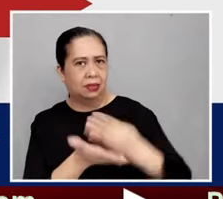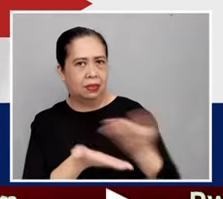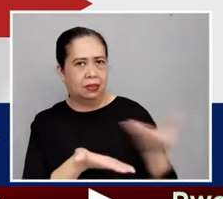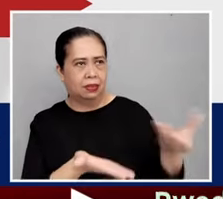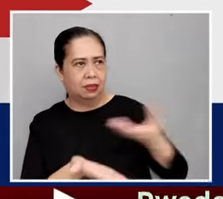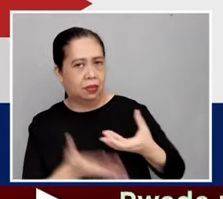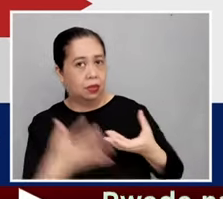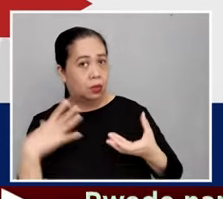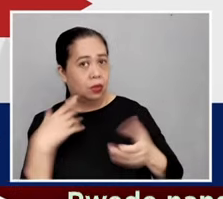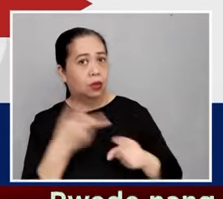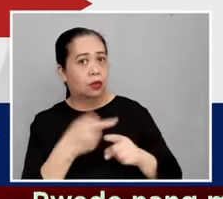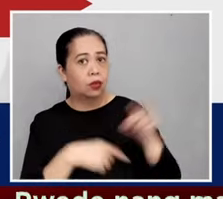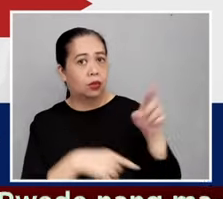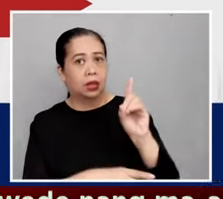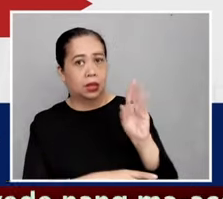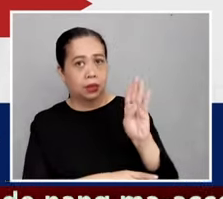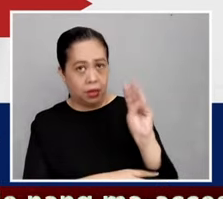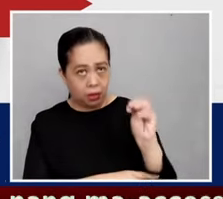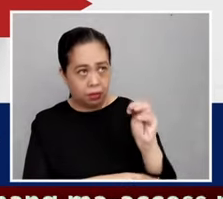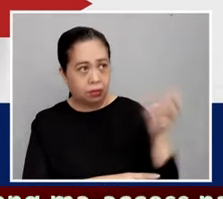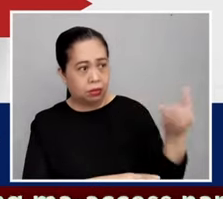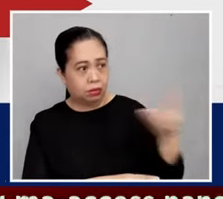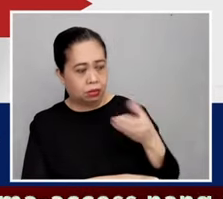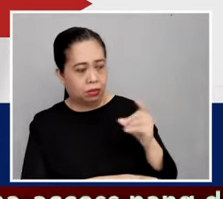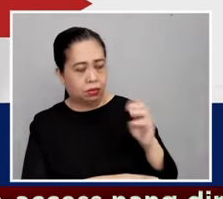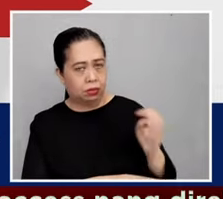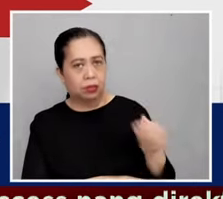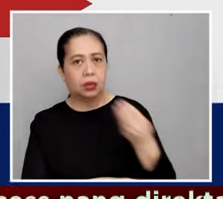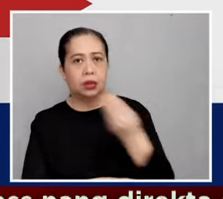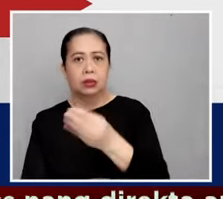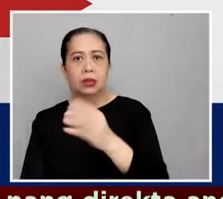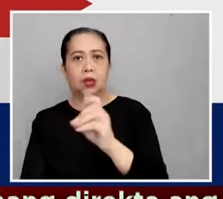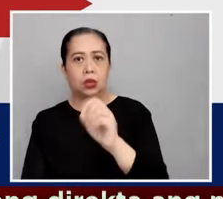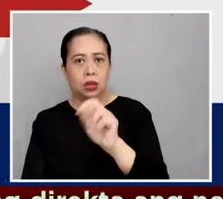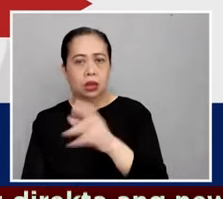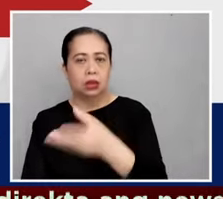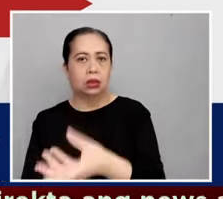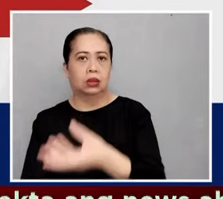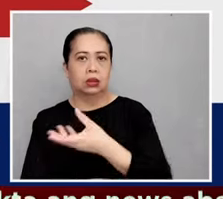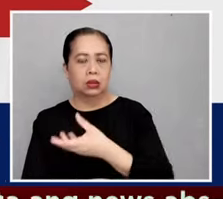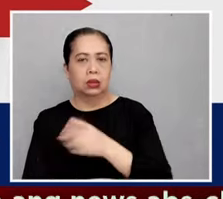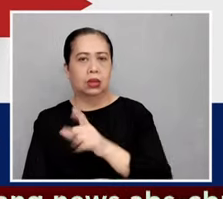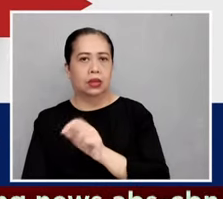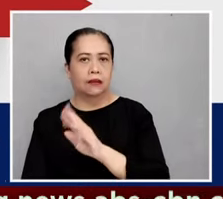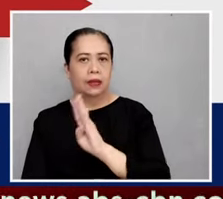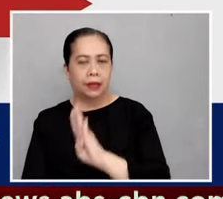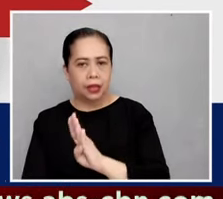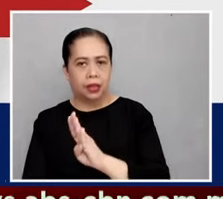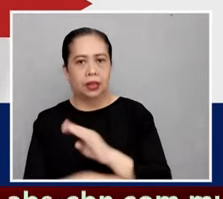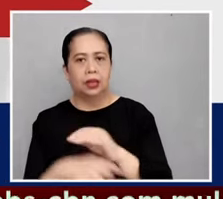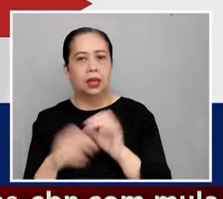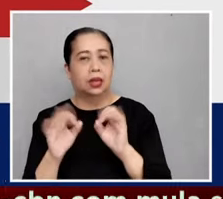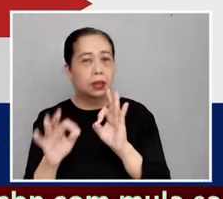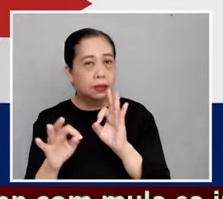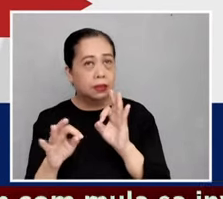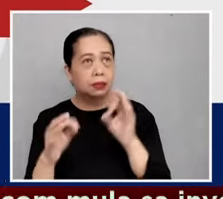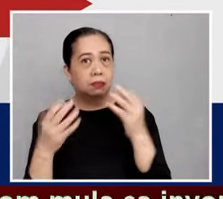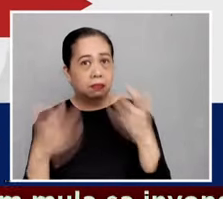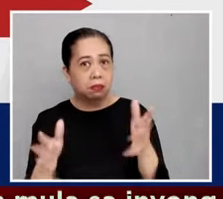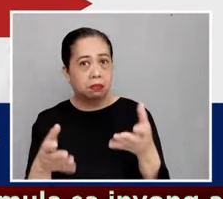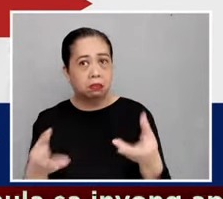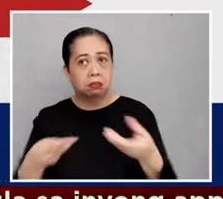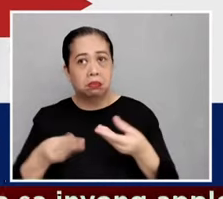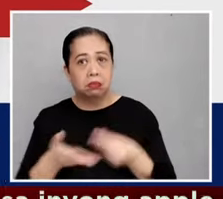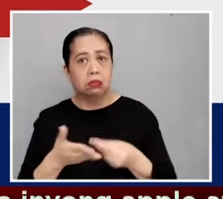will come from DBM and then DBM will give it to DOTR and then DOTR will give it to LTFRB. Oras na dumating yung pera,